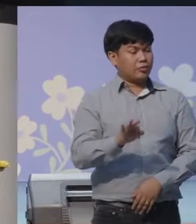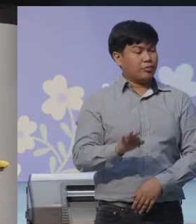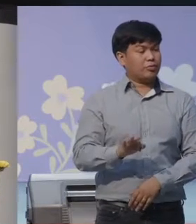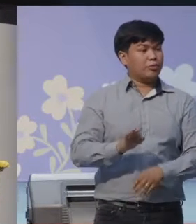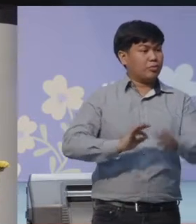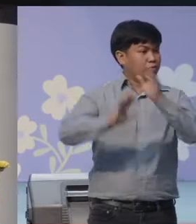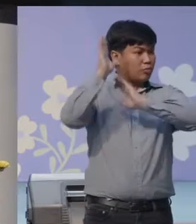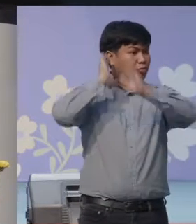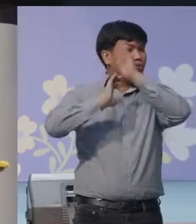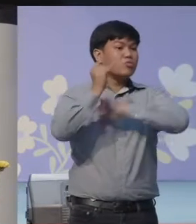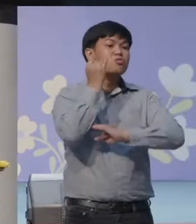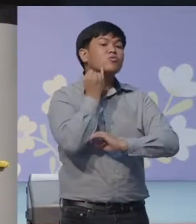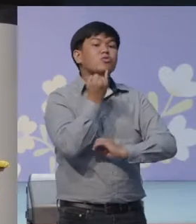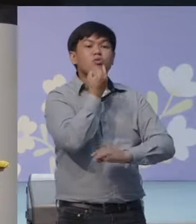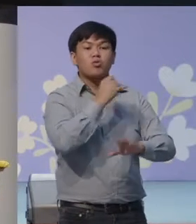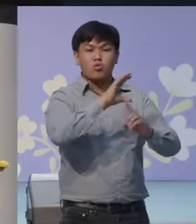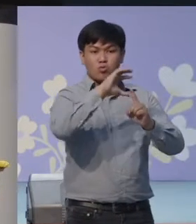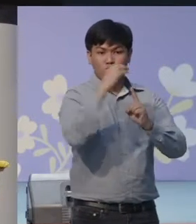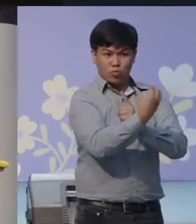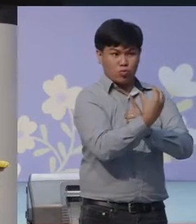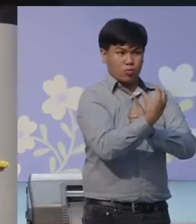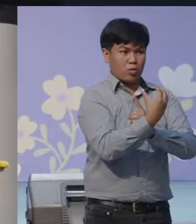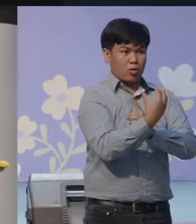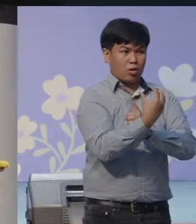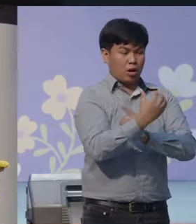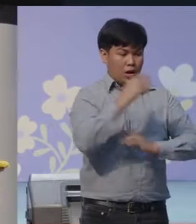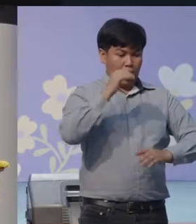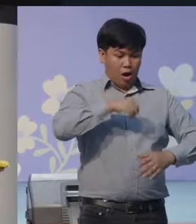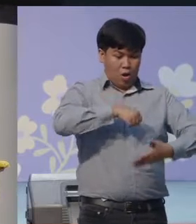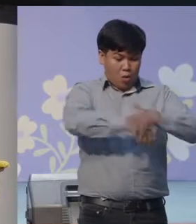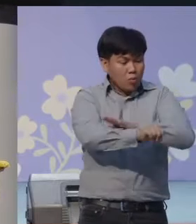sa kanyang asawa, ay nagmamalaki yan. Kasi,